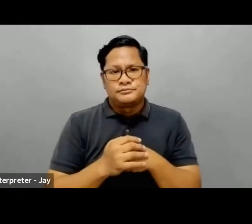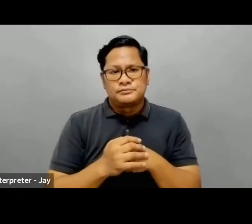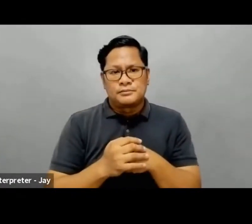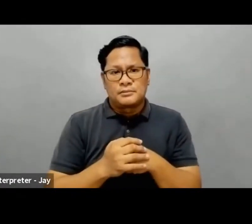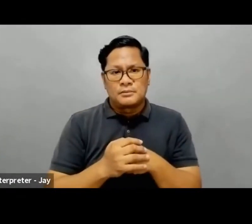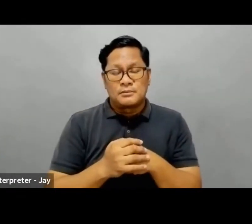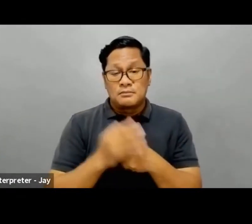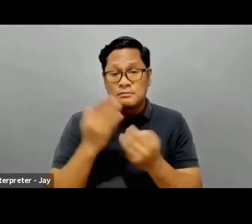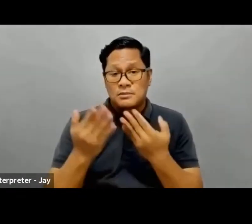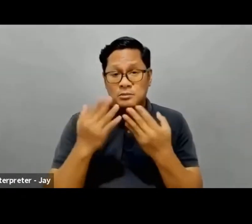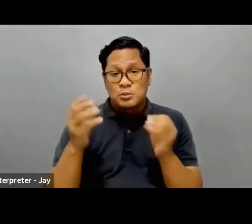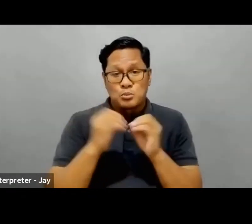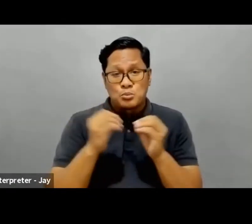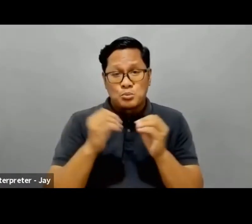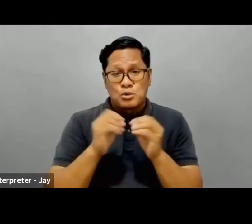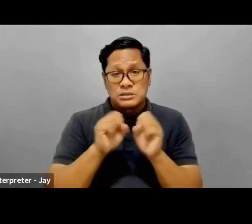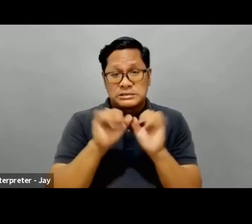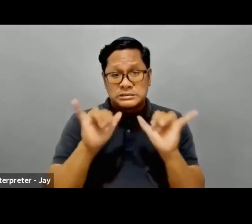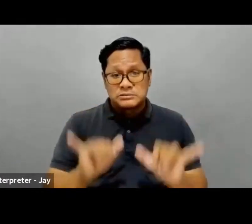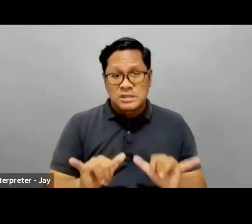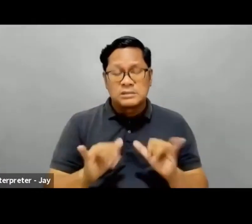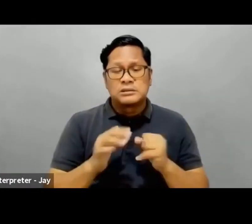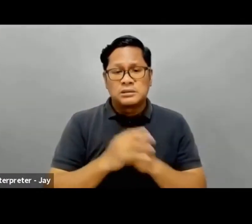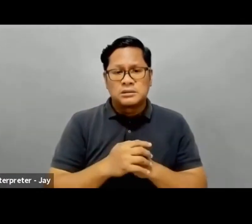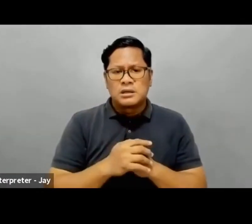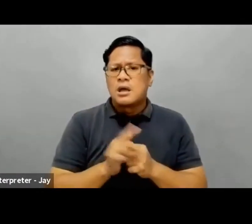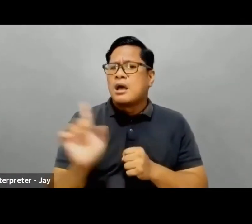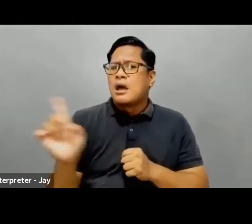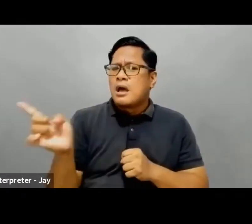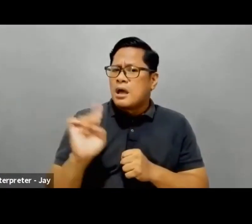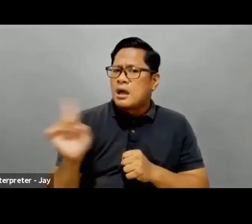maybe to make it more systematic na ano ang